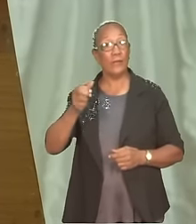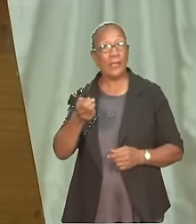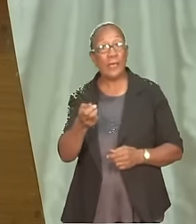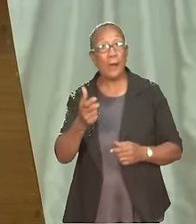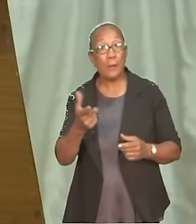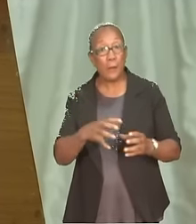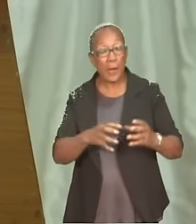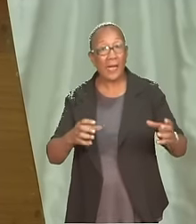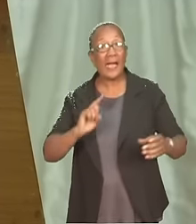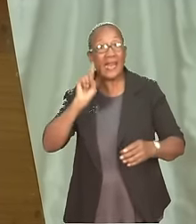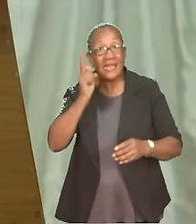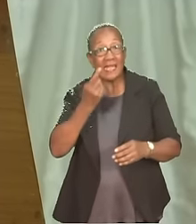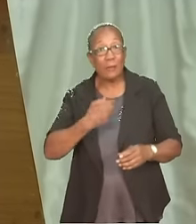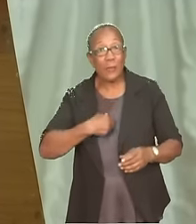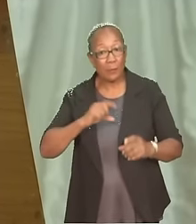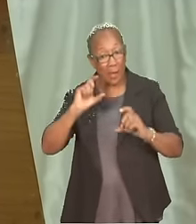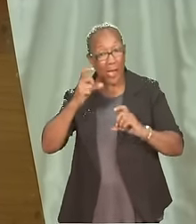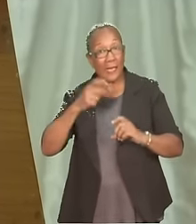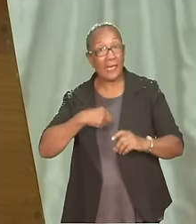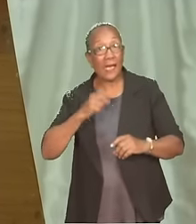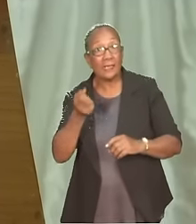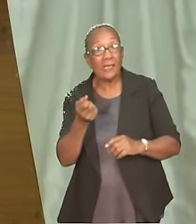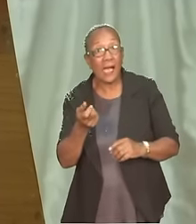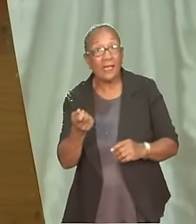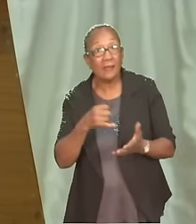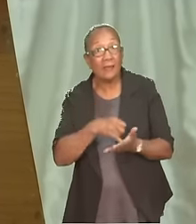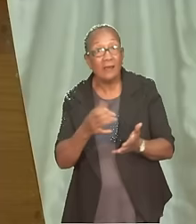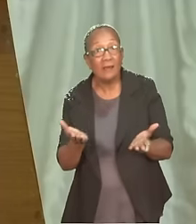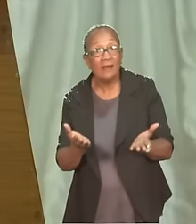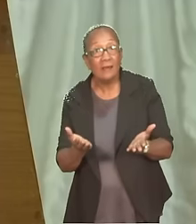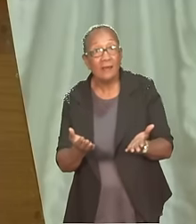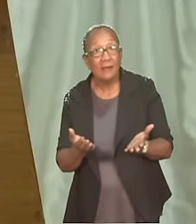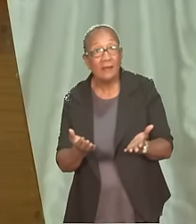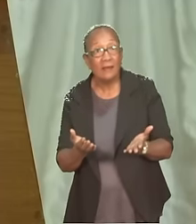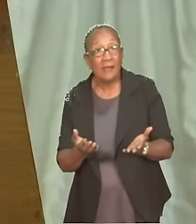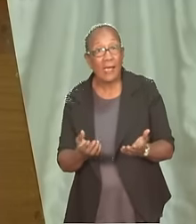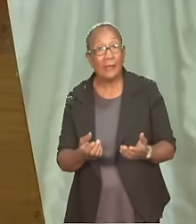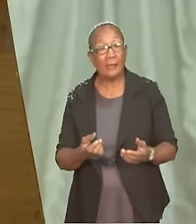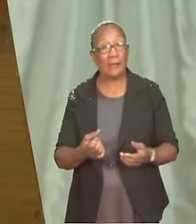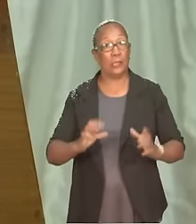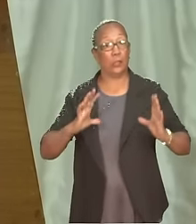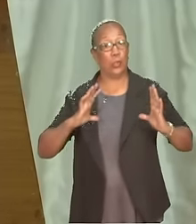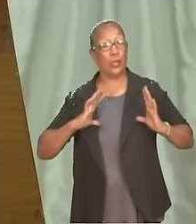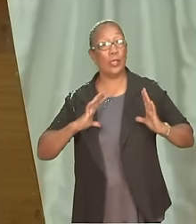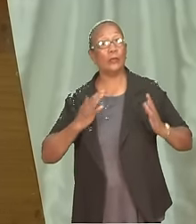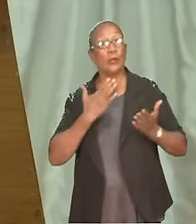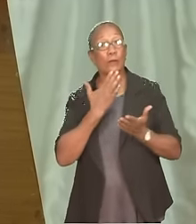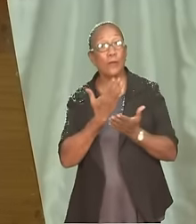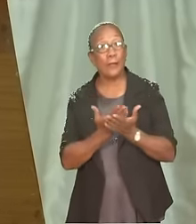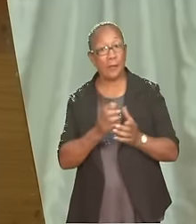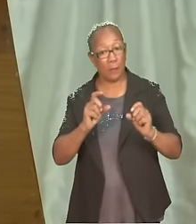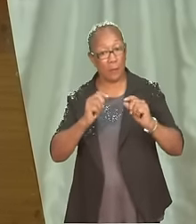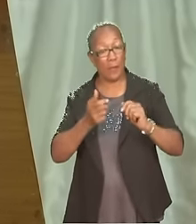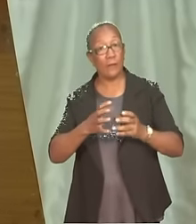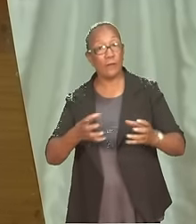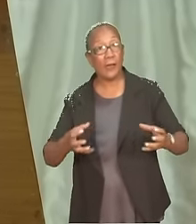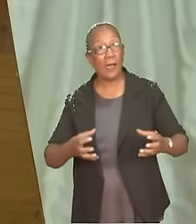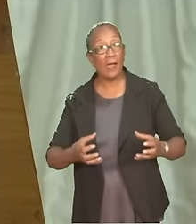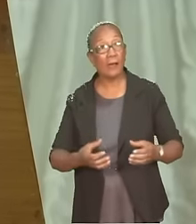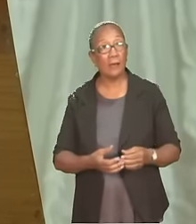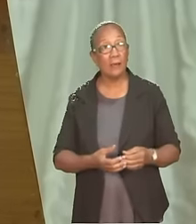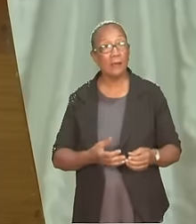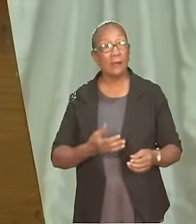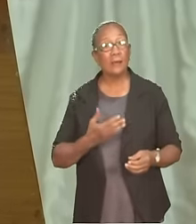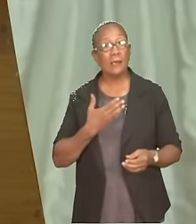mijn ID-kaart. Ik zeg, oh, wacht even, ik heb wel een beroep op me gedaan. Ik heb direct de directeur van Finabank gebeld. Zeg, directeur, ik krijg deze vraag van een